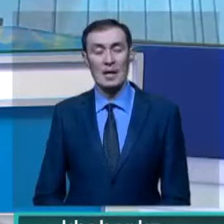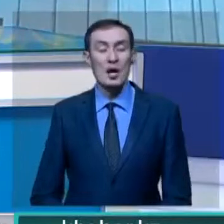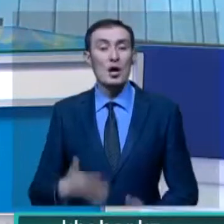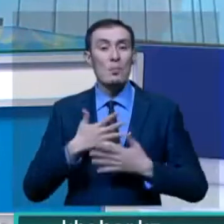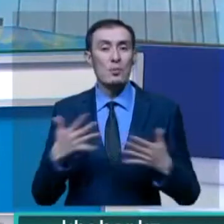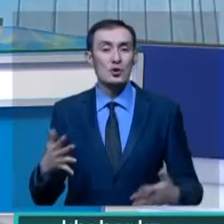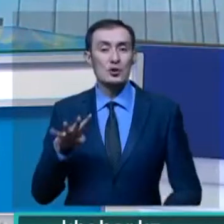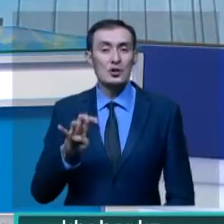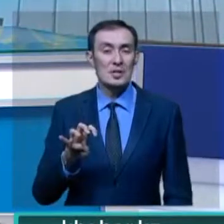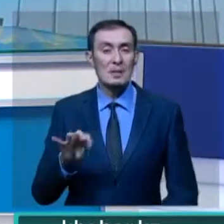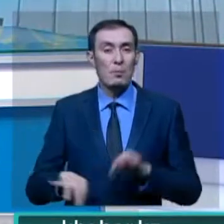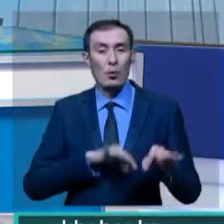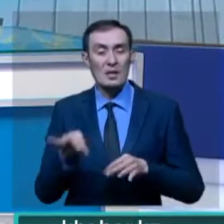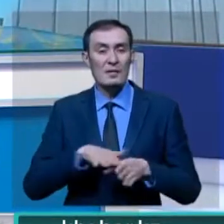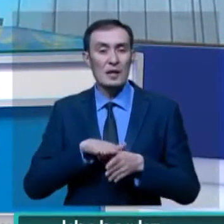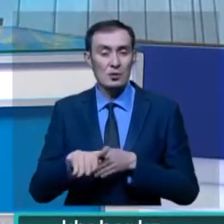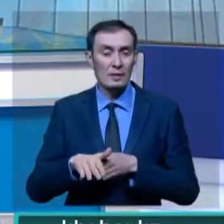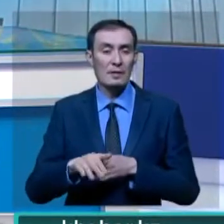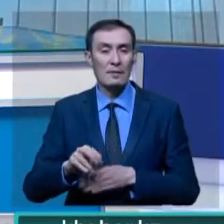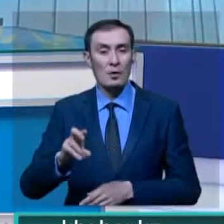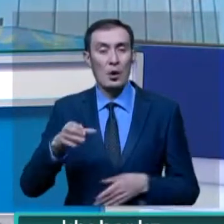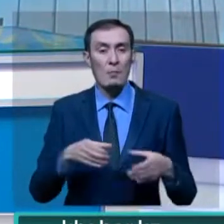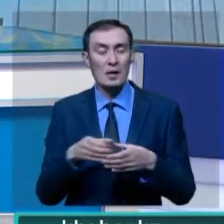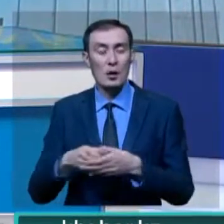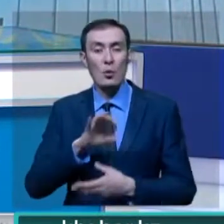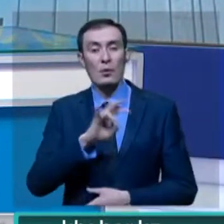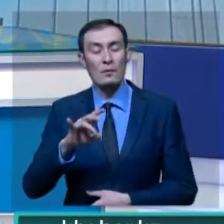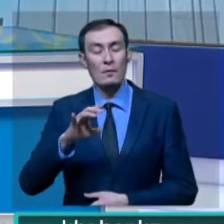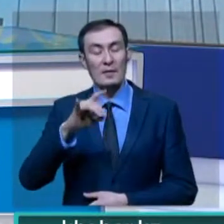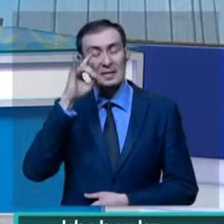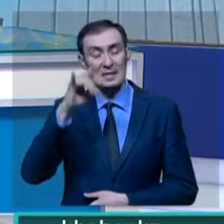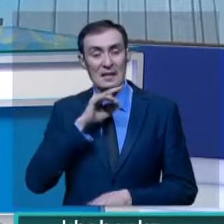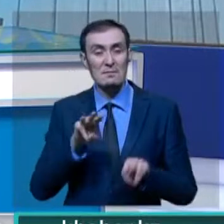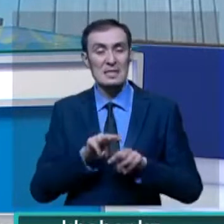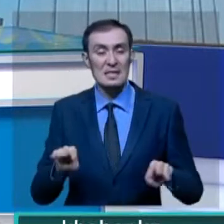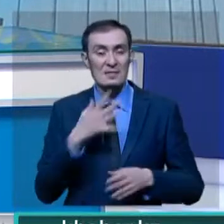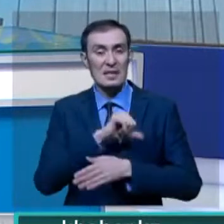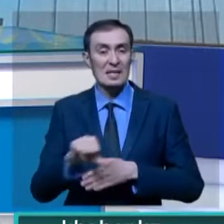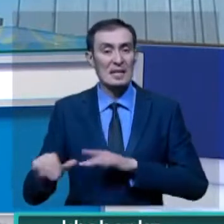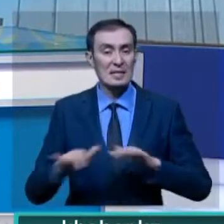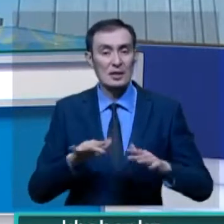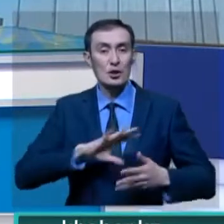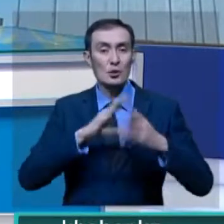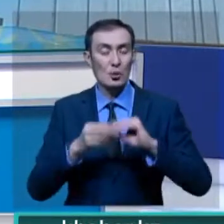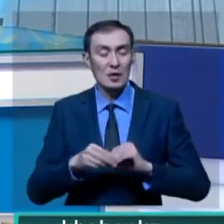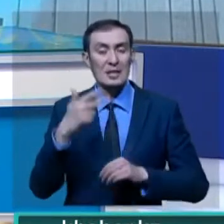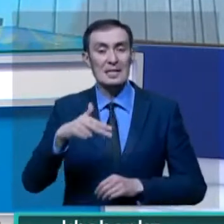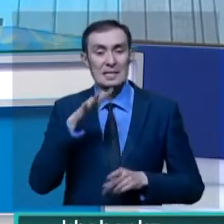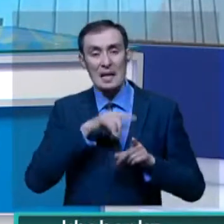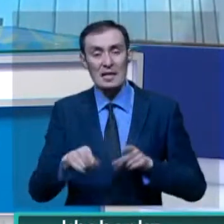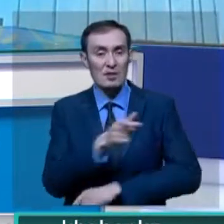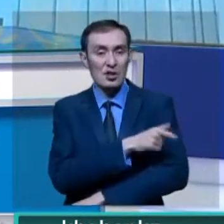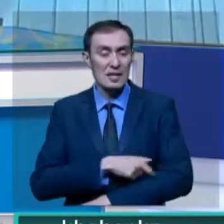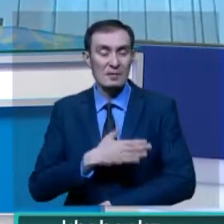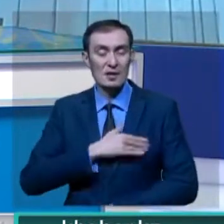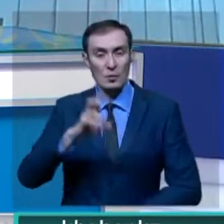свыше 400 проектов реализован на страновой команда он в казахстане в министерстве иностранных дел сегодня подвели итоги 30-летнего членства